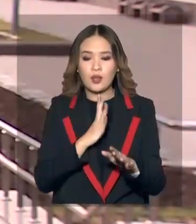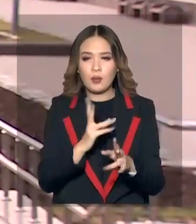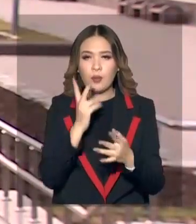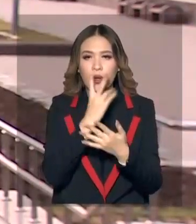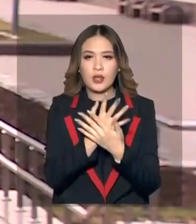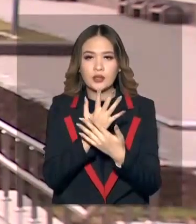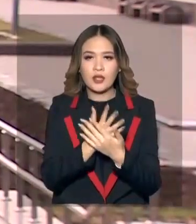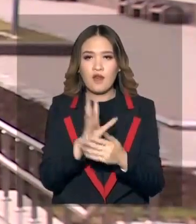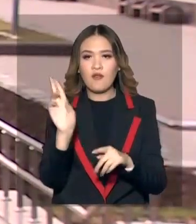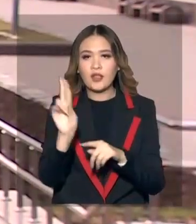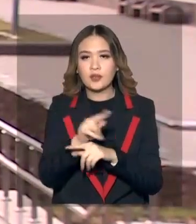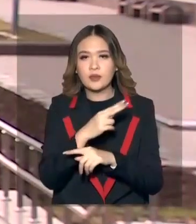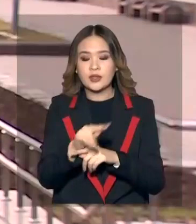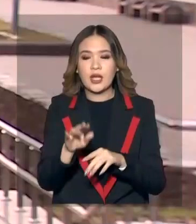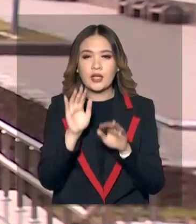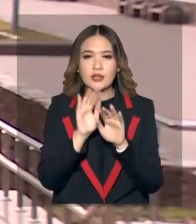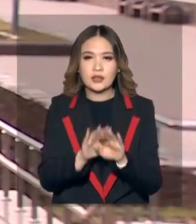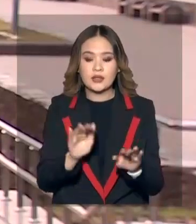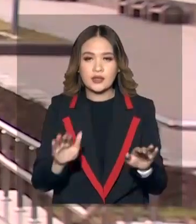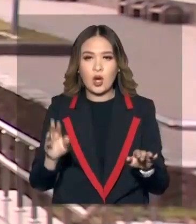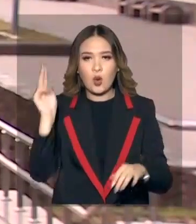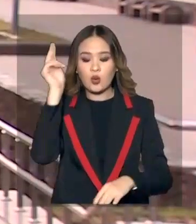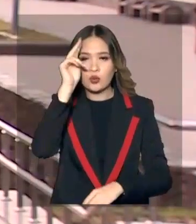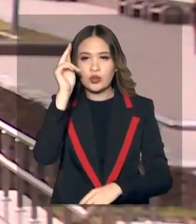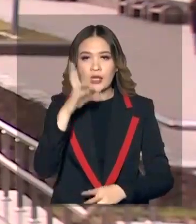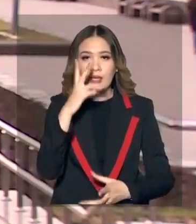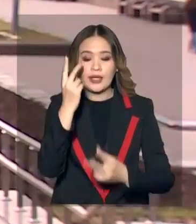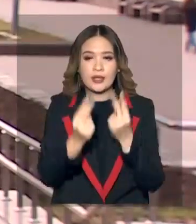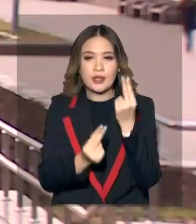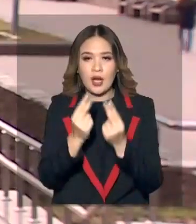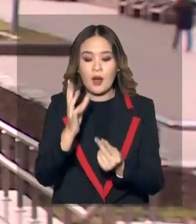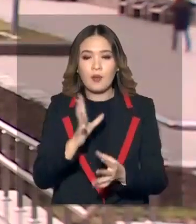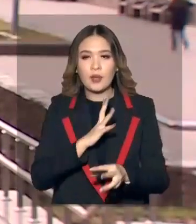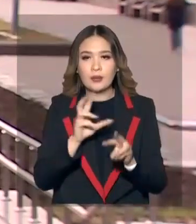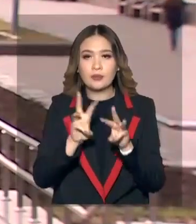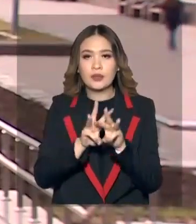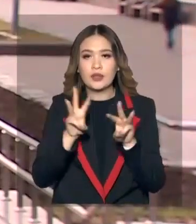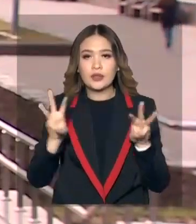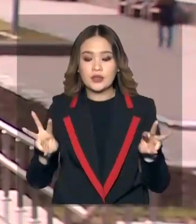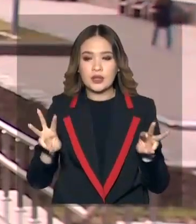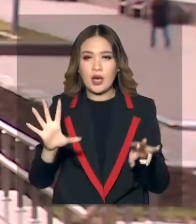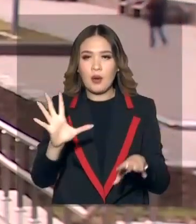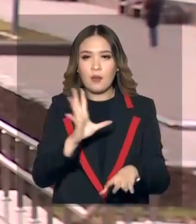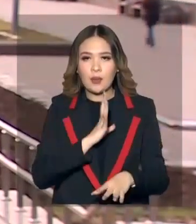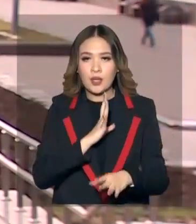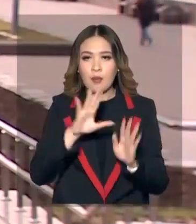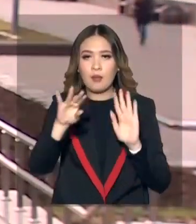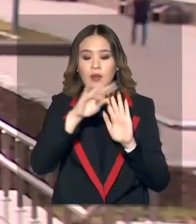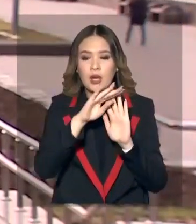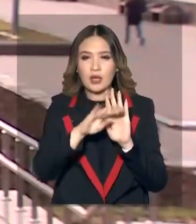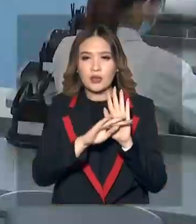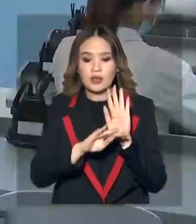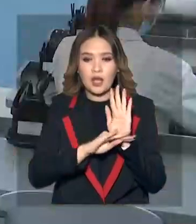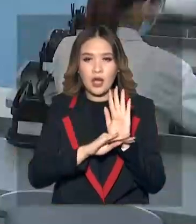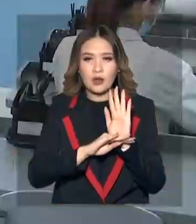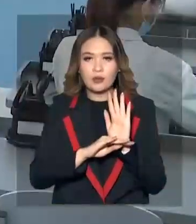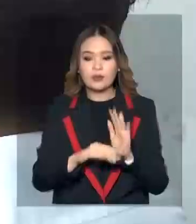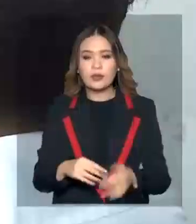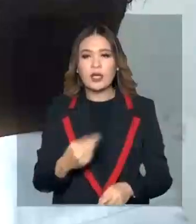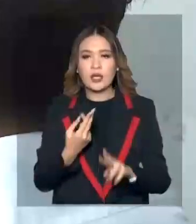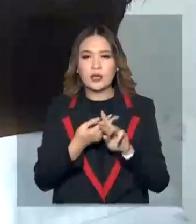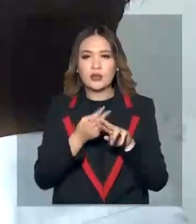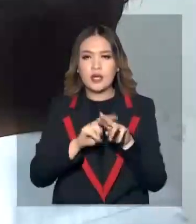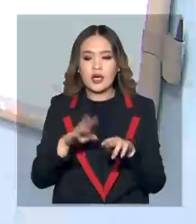подходы по воспитанию и обучению детей через игру. Ранее, по словам министра, образовательная программа была чрезмерно академичной. Какие